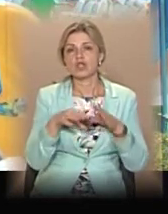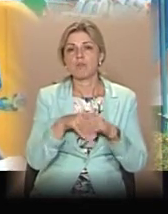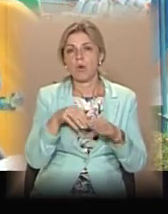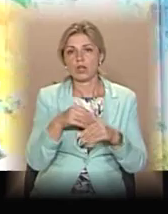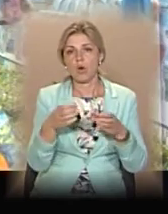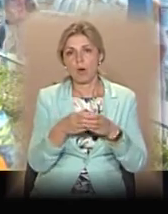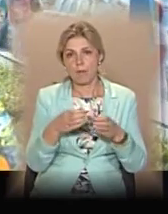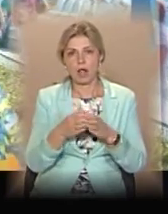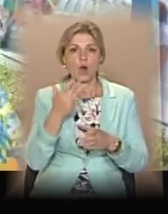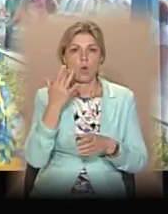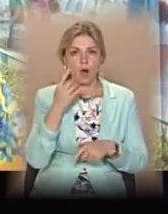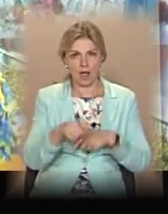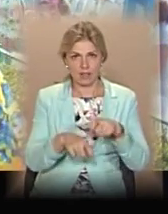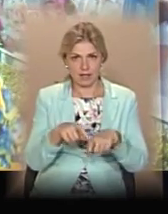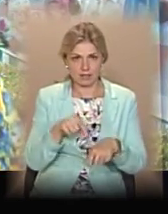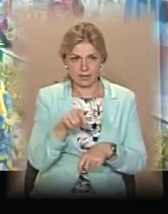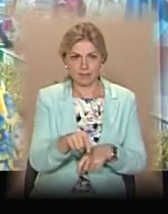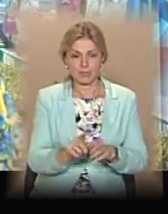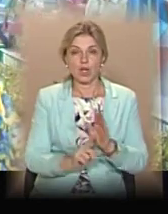атлетике. Начиная с